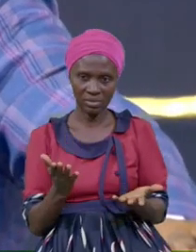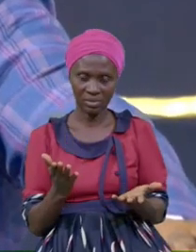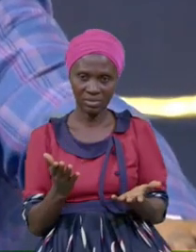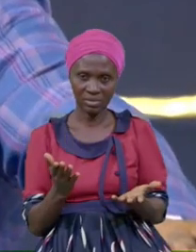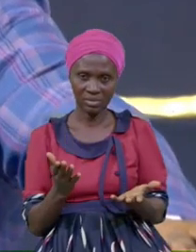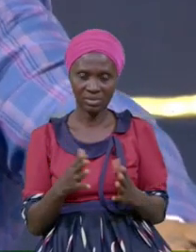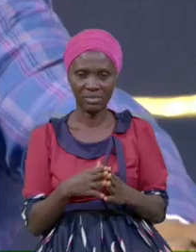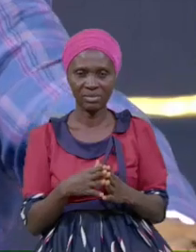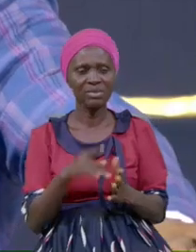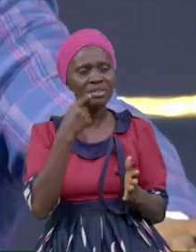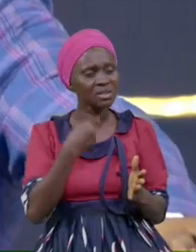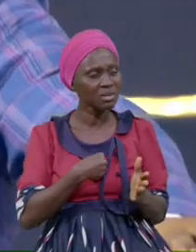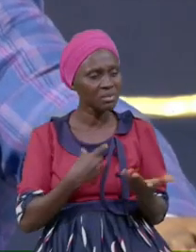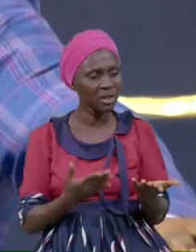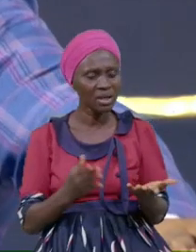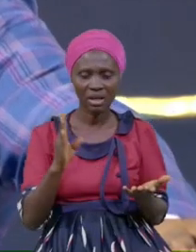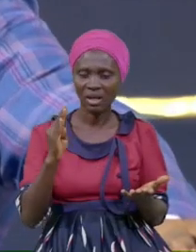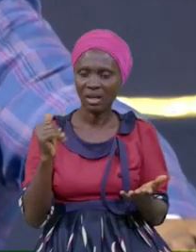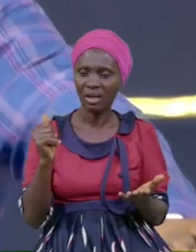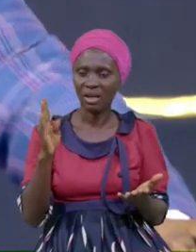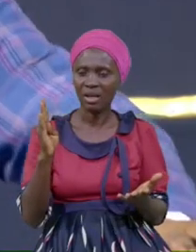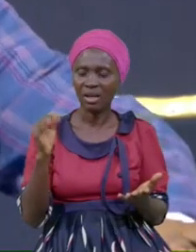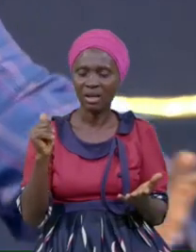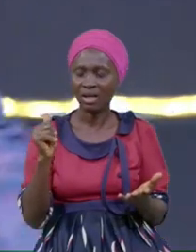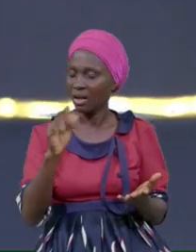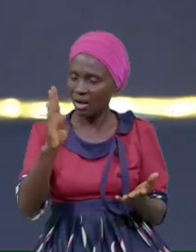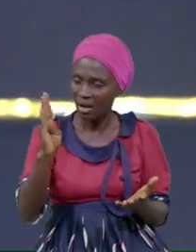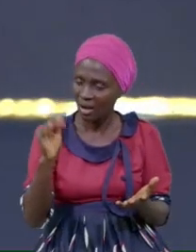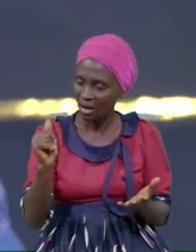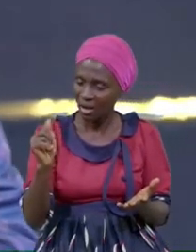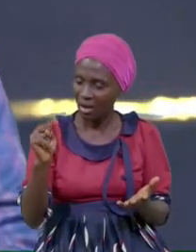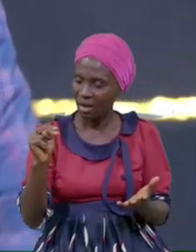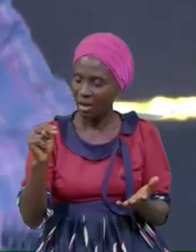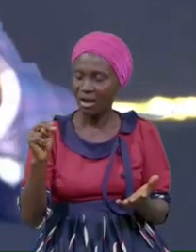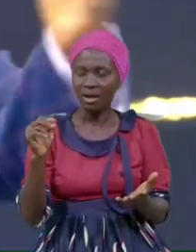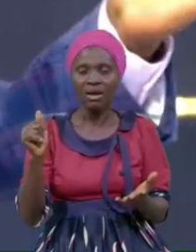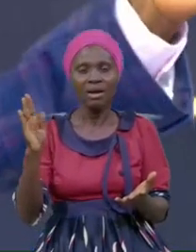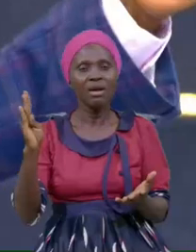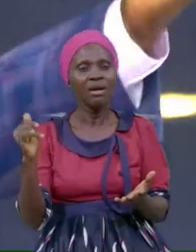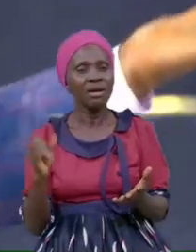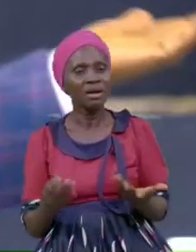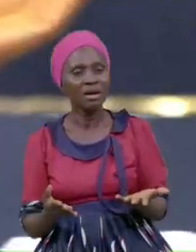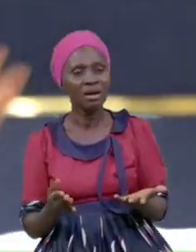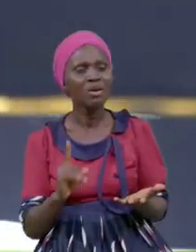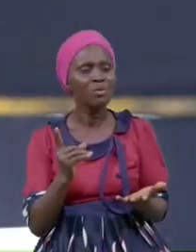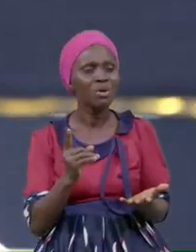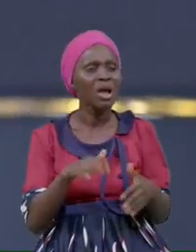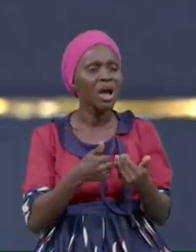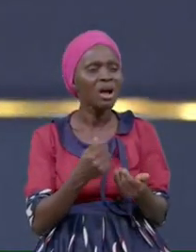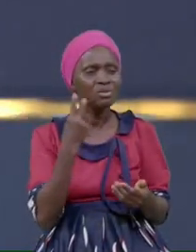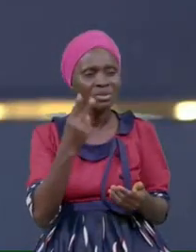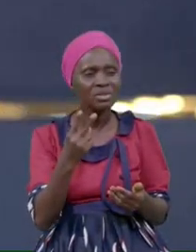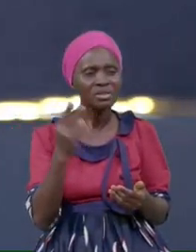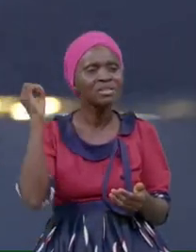Dites-moi, Barnabas, comment tu vois la grâce? C'est comme tu vois l'air. Comme nous sommes ici